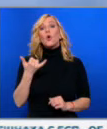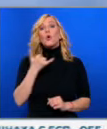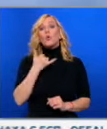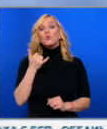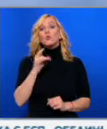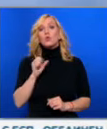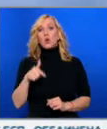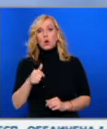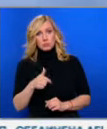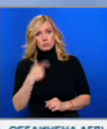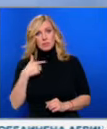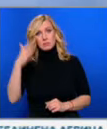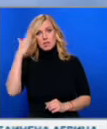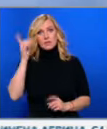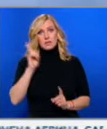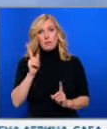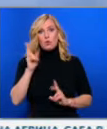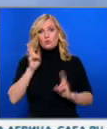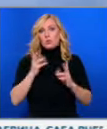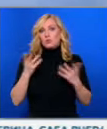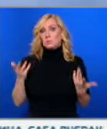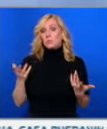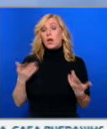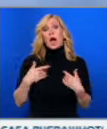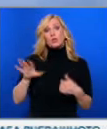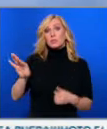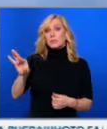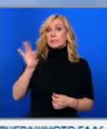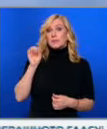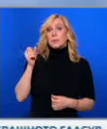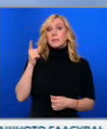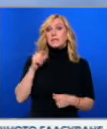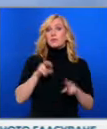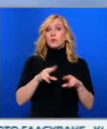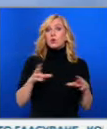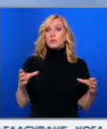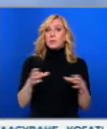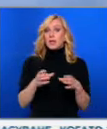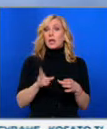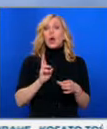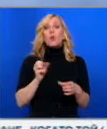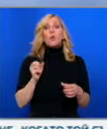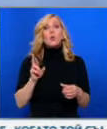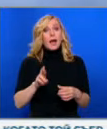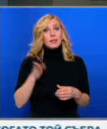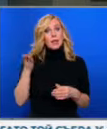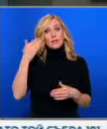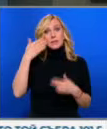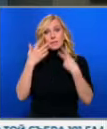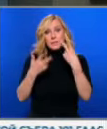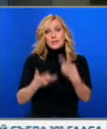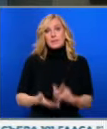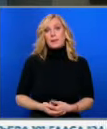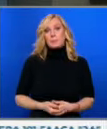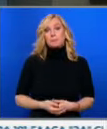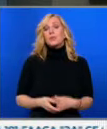държавата, мисля, че няма да има някой, кой да не гласува за него. Но ако ще избираме председател на Народното събрание, коя е неговата визия?